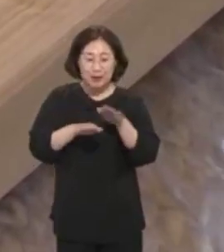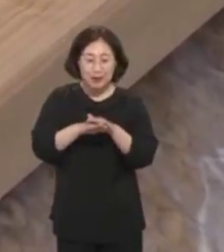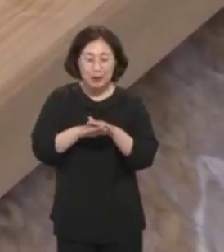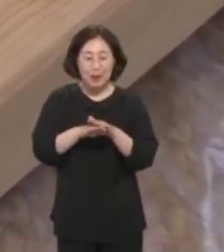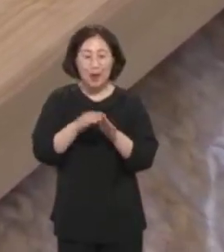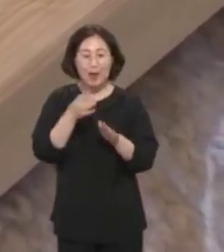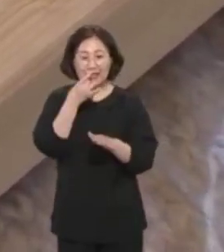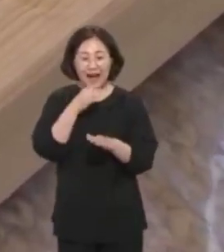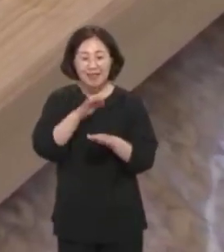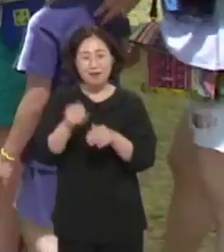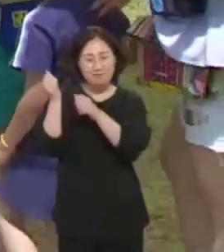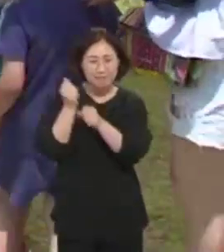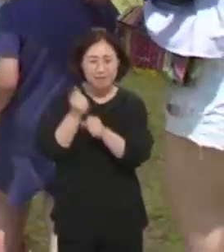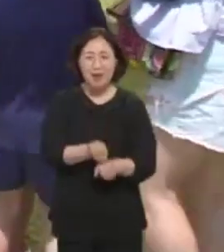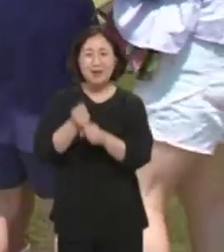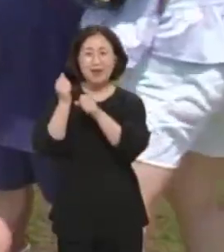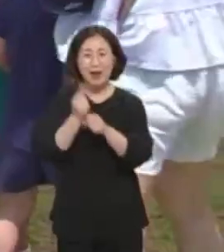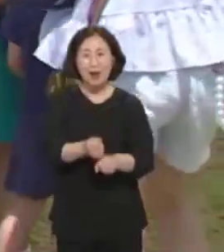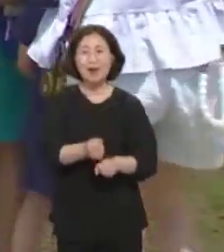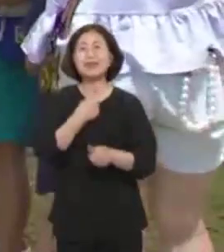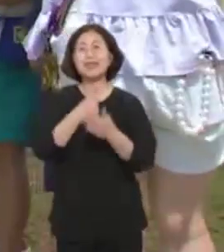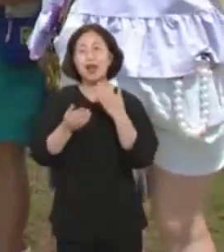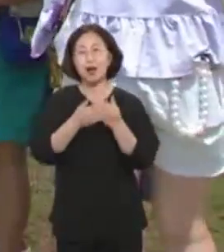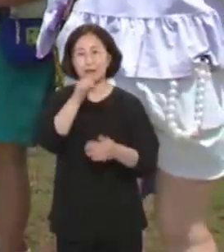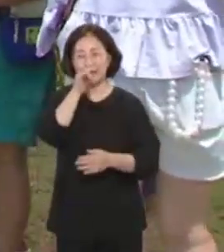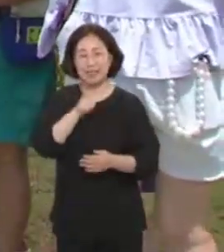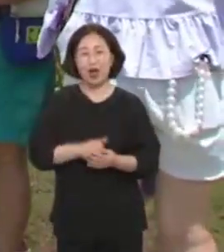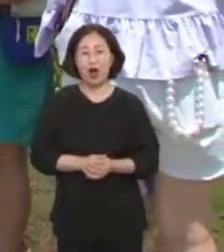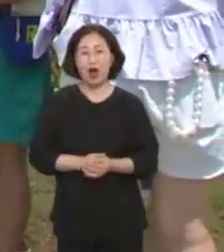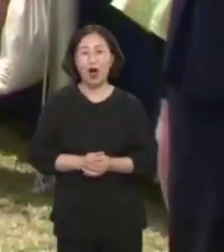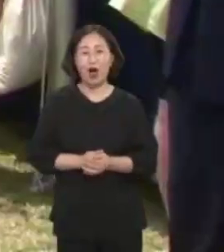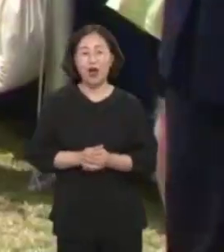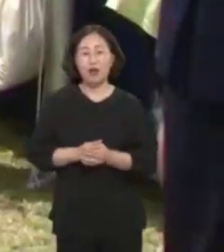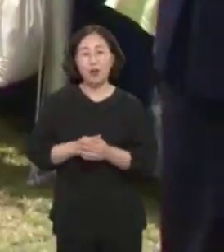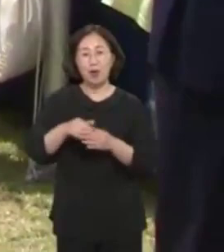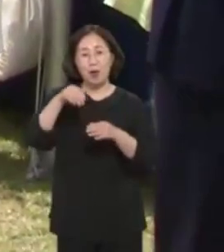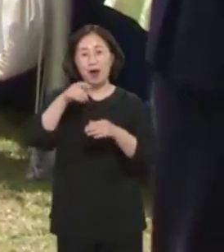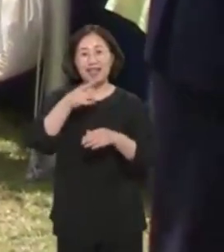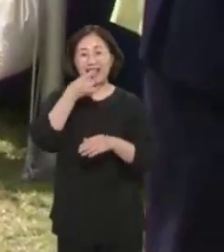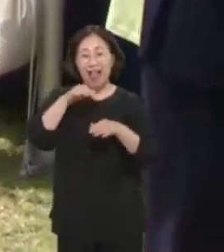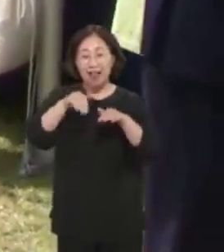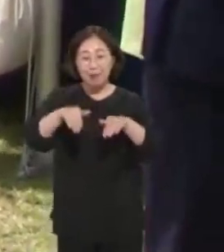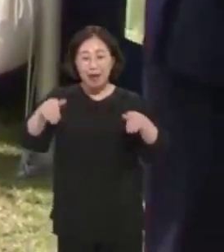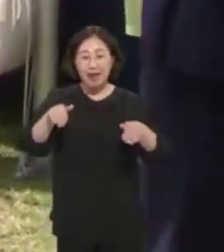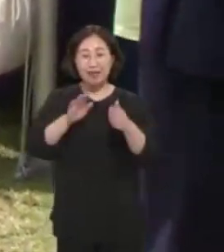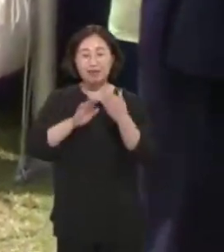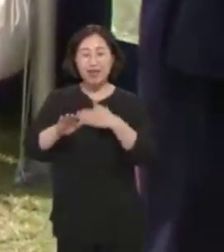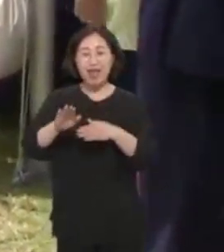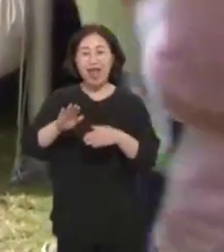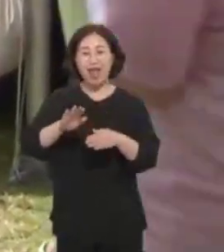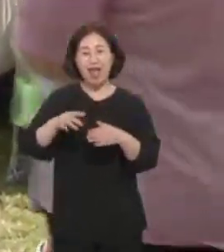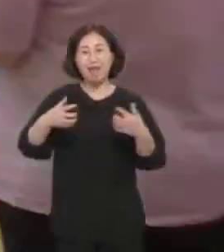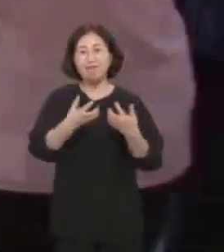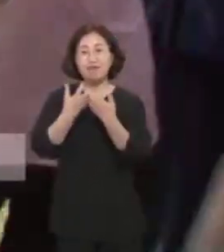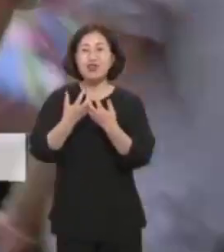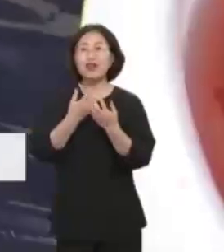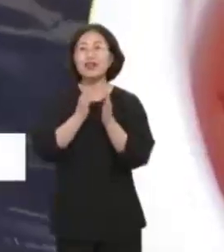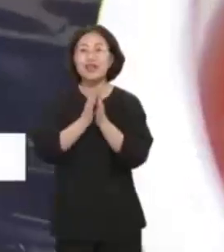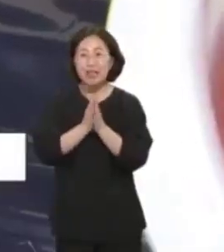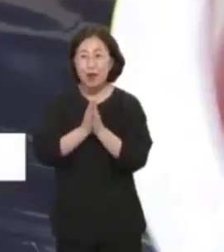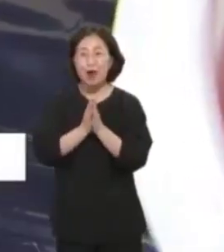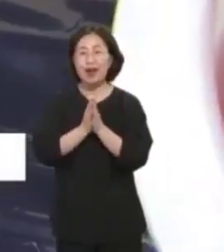시작합니다. 우리 민족 4대 명절이자 모내기 이후 풍년을 기원하기 위해 만들어진 단오. 가족과 함께 전통 문화